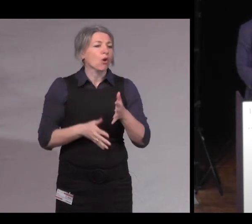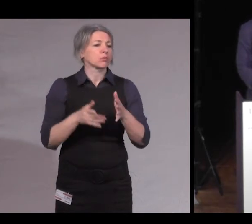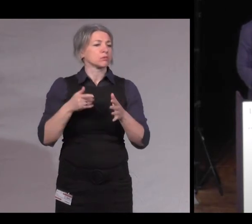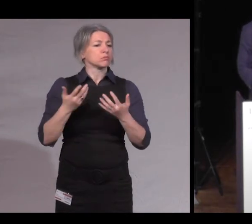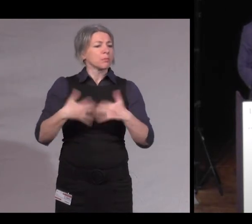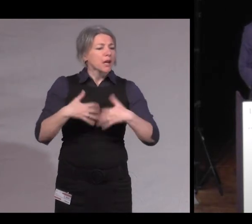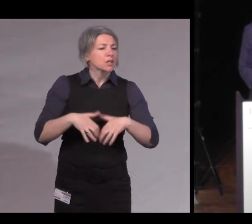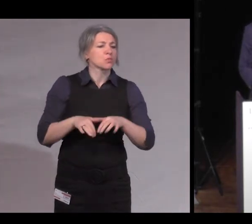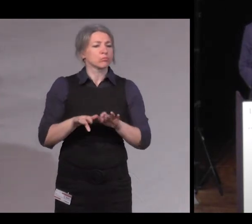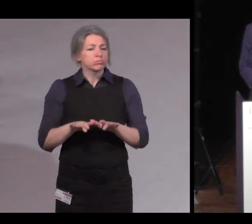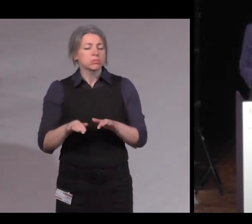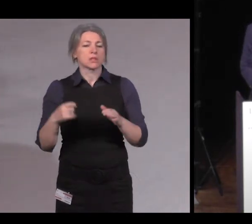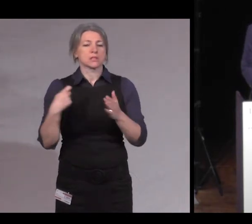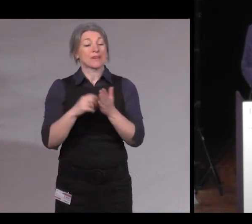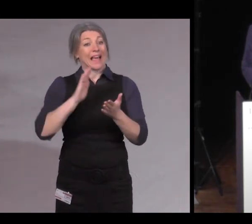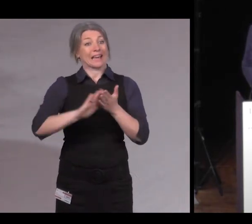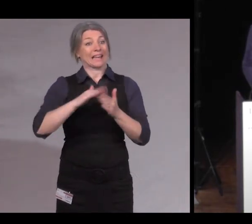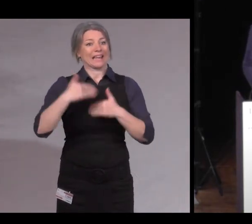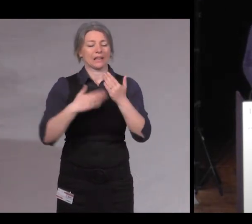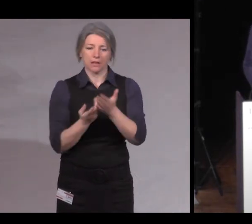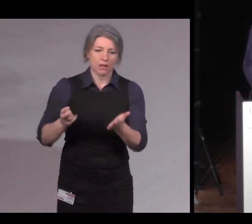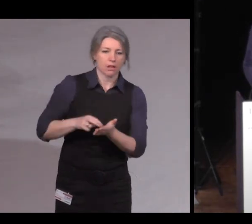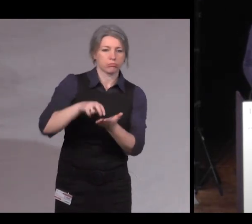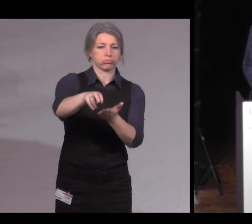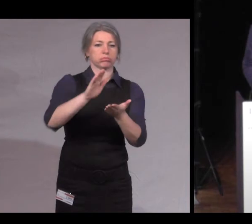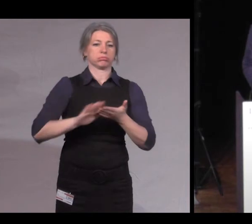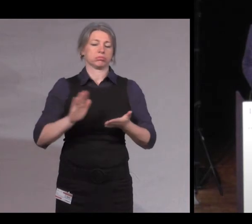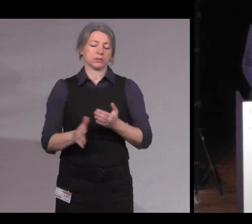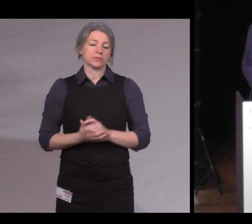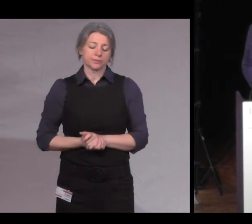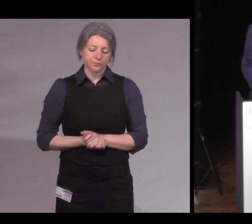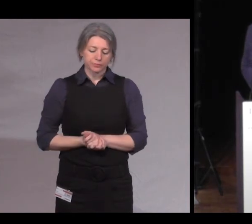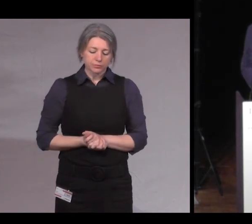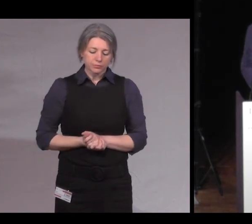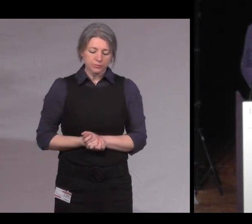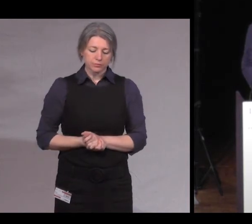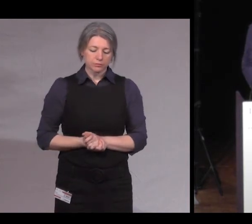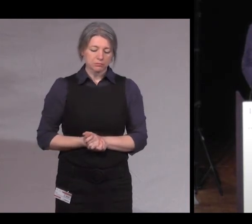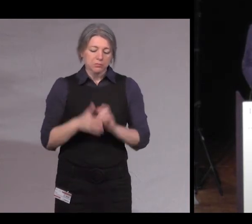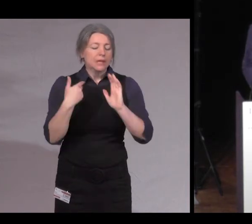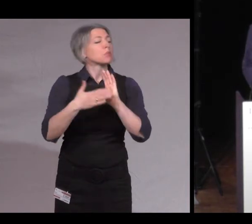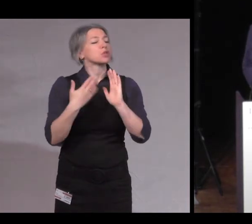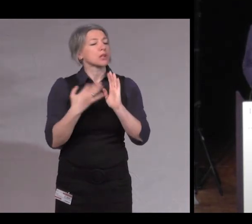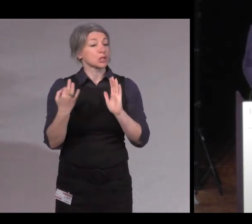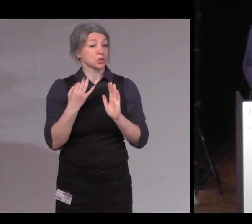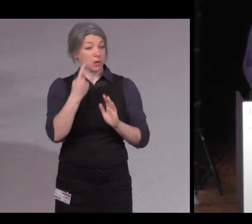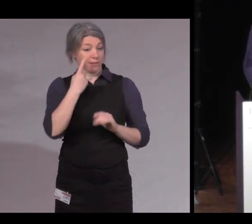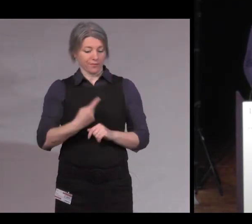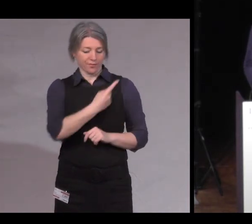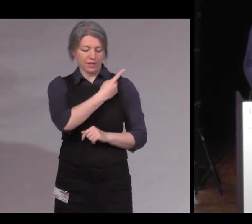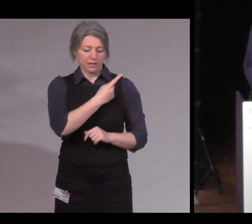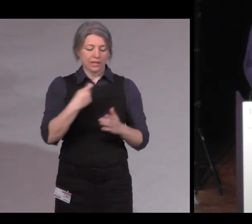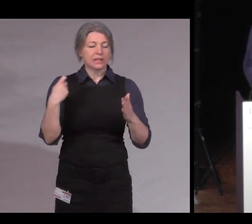to znamená se zrychlení péče o klienty, pacienty. Jedním z příkladů je třeba tento